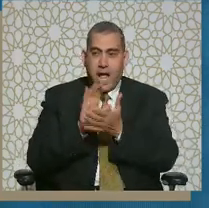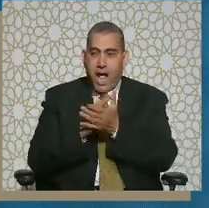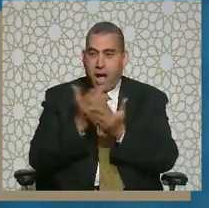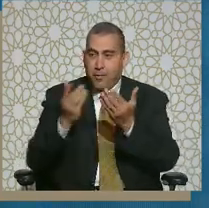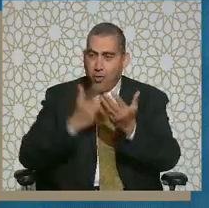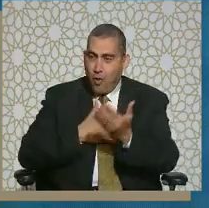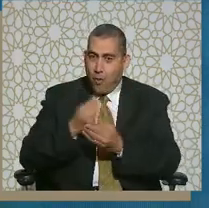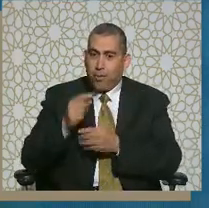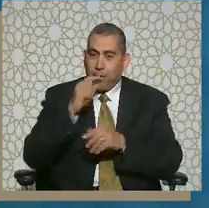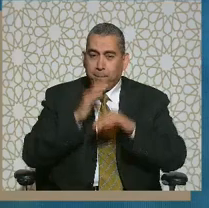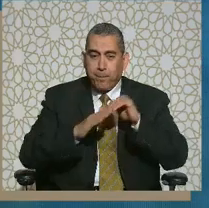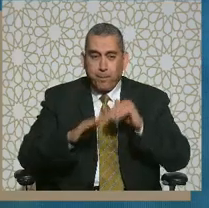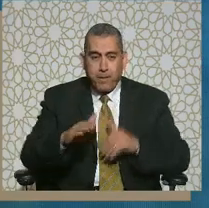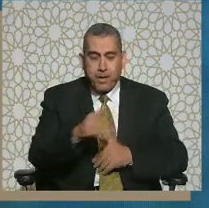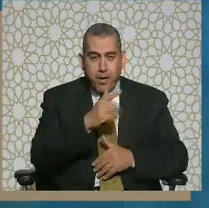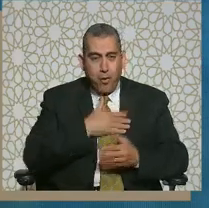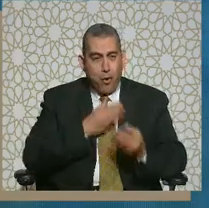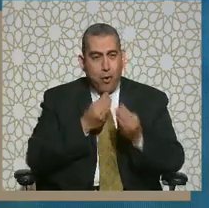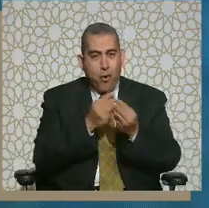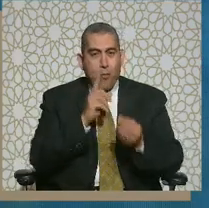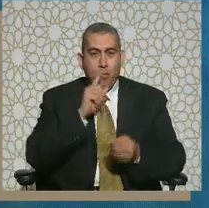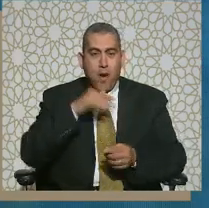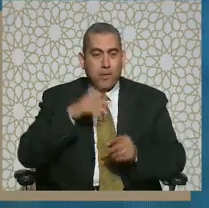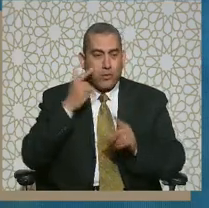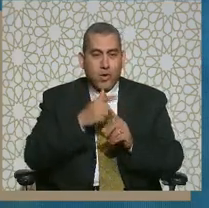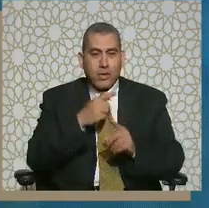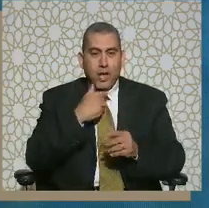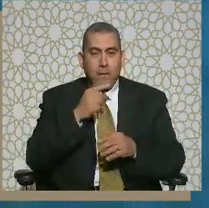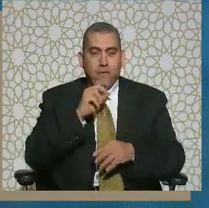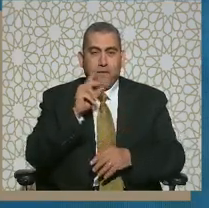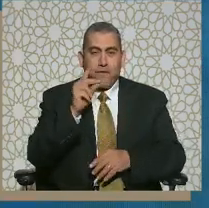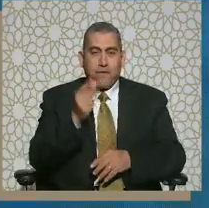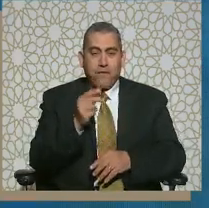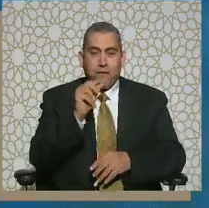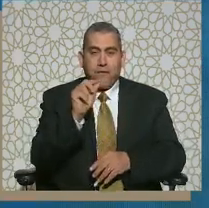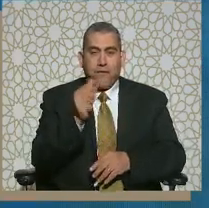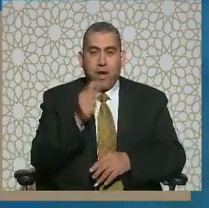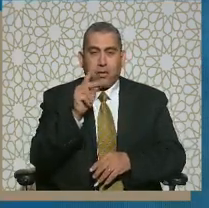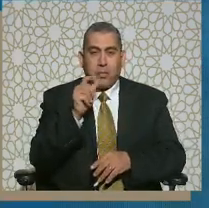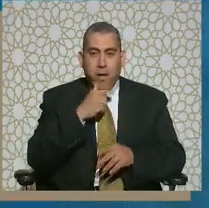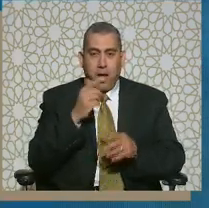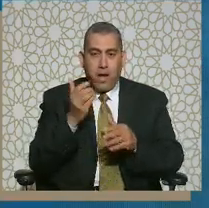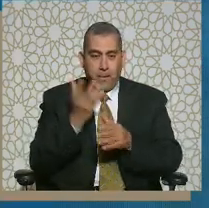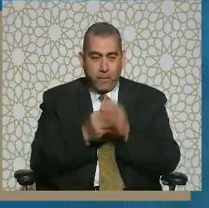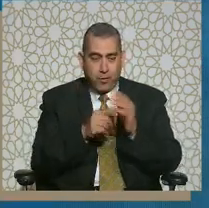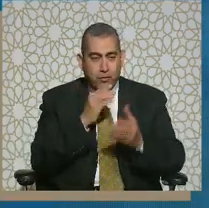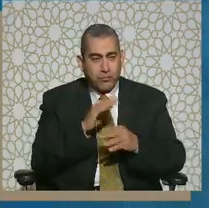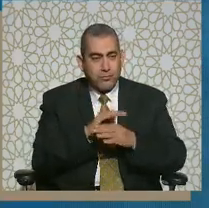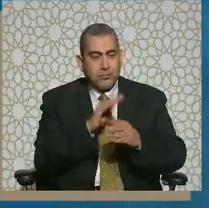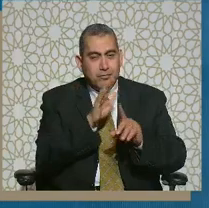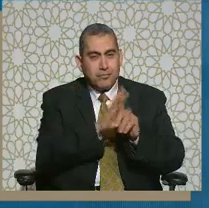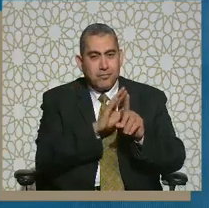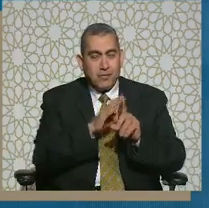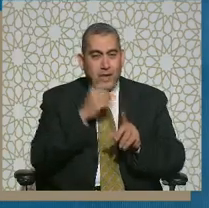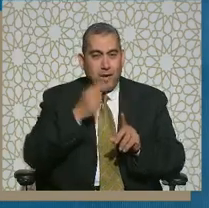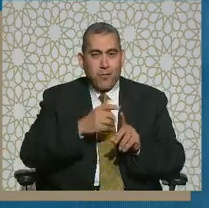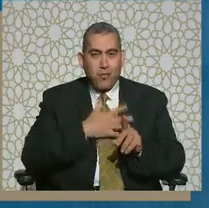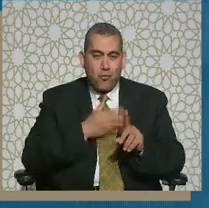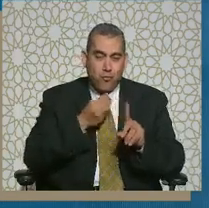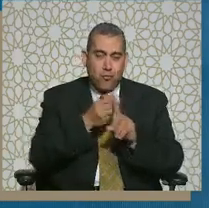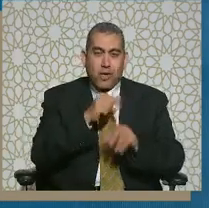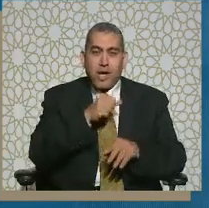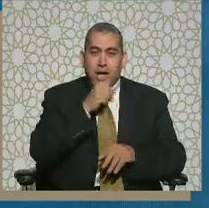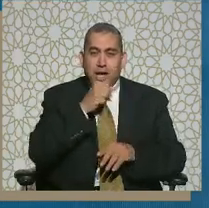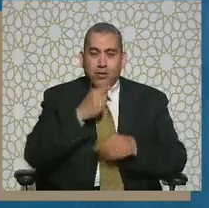وبناته يا سلام على حبه لسيد ستنا السيده فاطمه البتول عليها السلام واحفاده